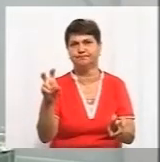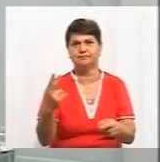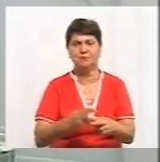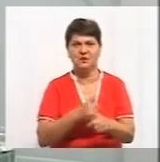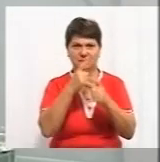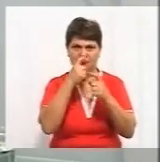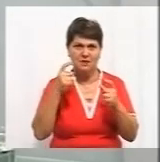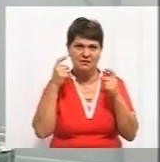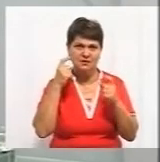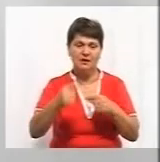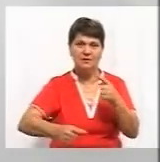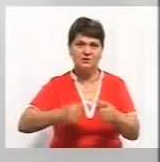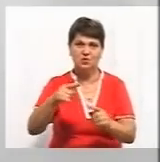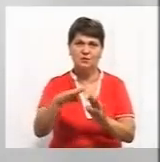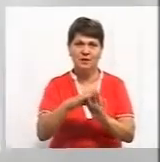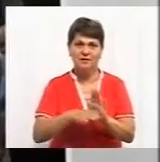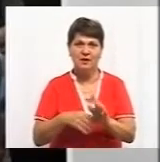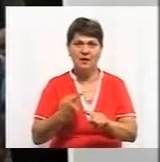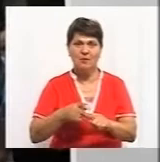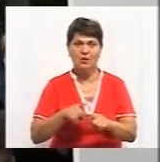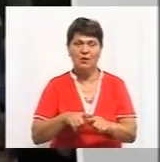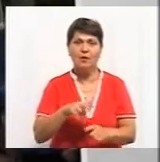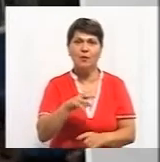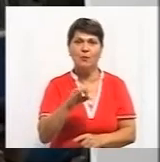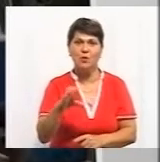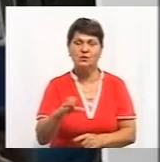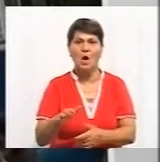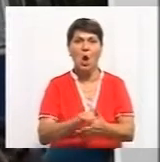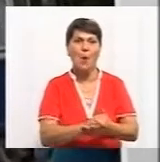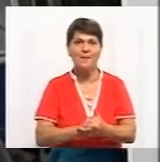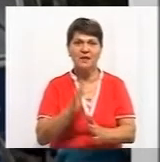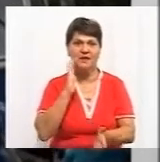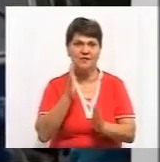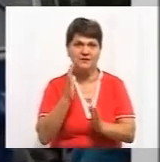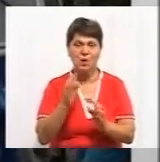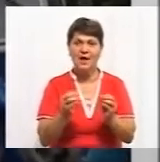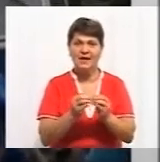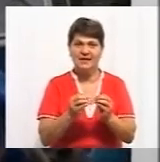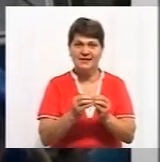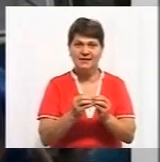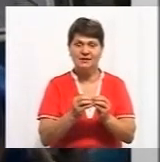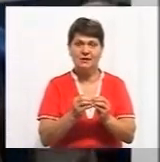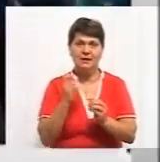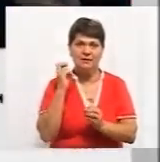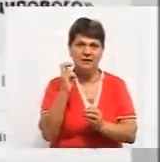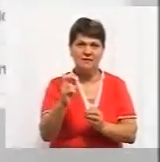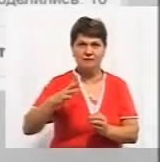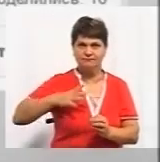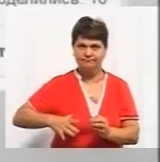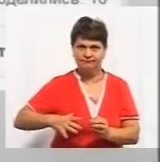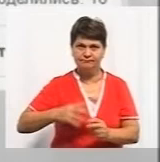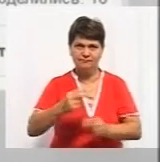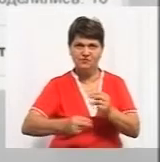маски. Наступна інфографіка, про це йдеться у пості компанії у Фейсбук-сторінці. Десяток трамваїв були вимушені припинити рейс